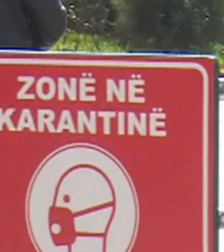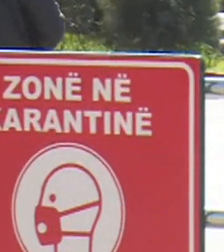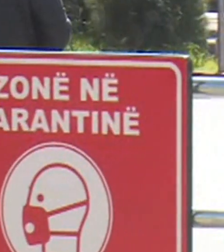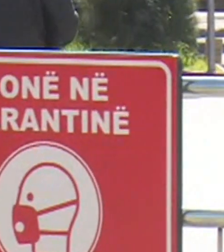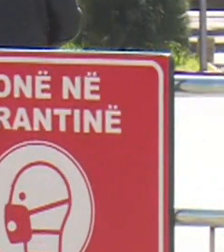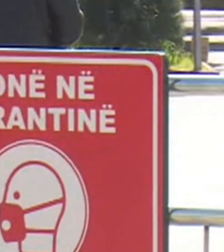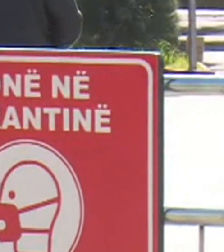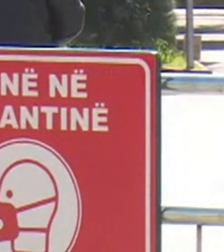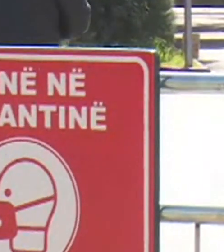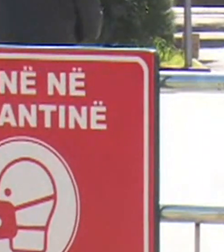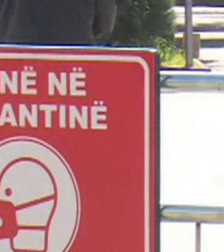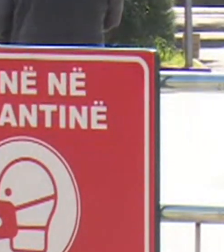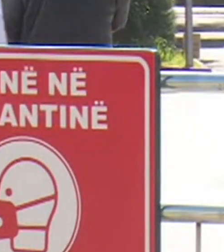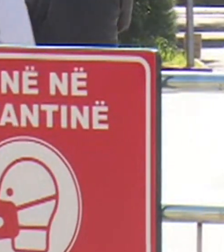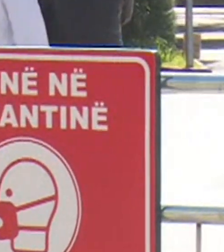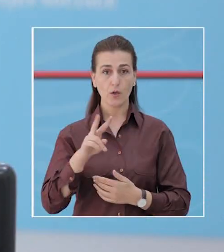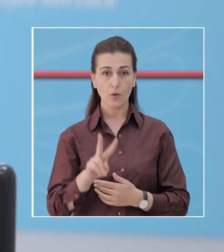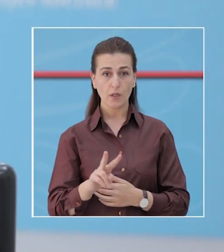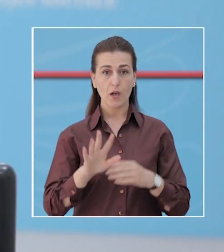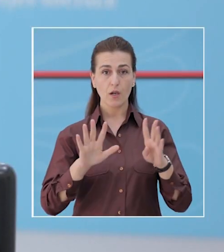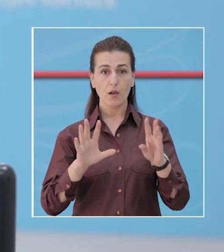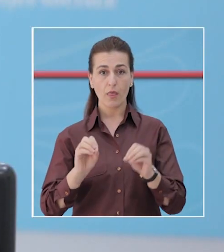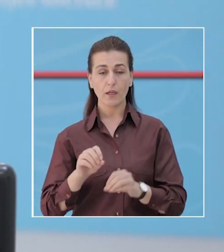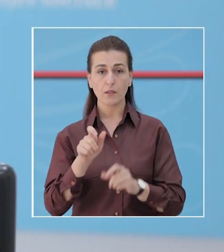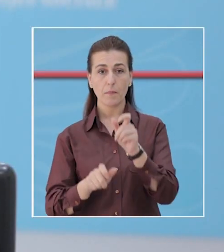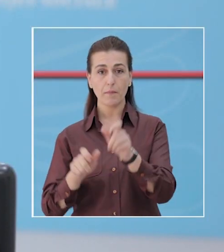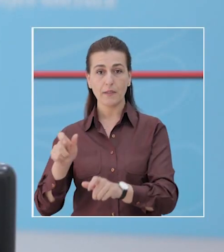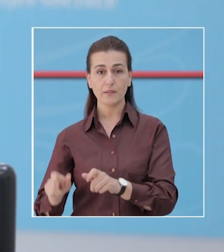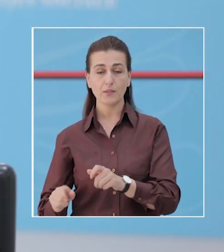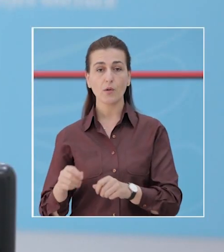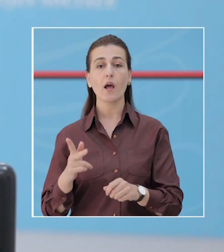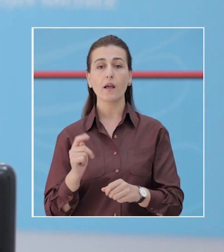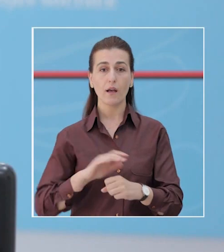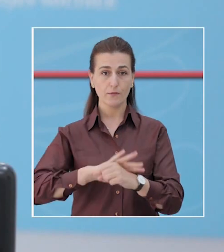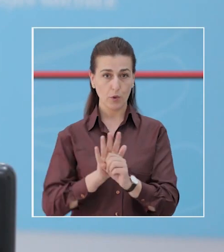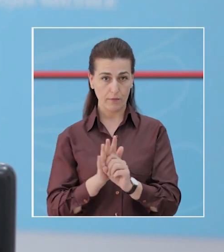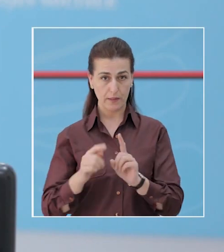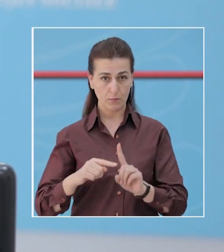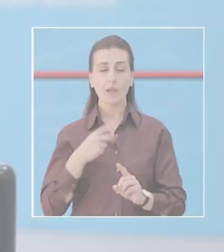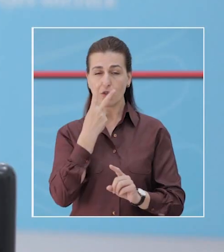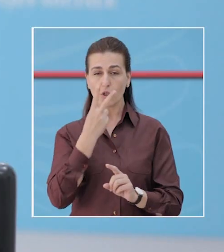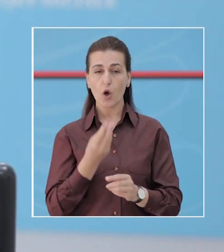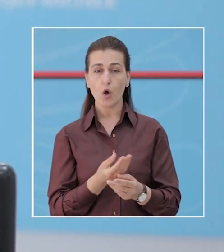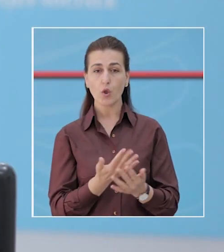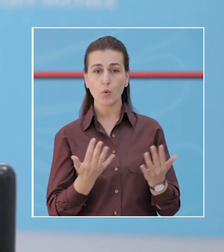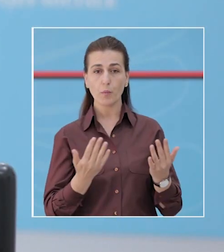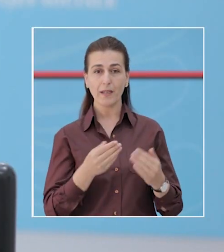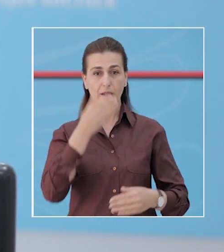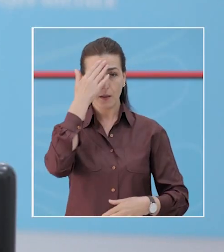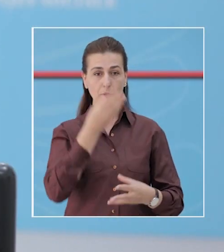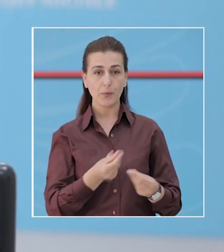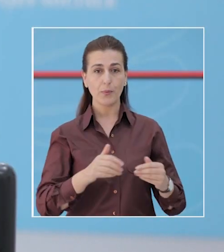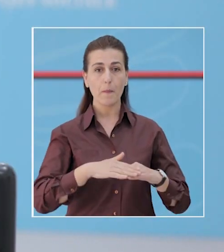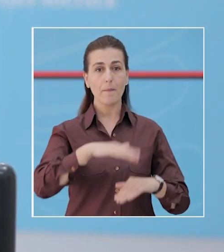është shifra në total. Në fundim tonë, 290 persona vjojnë të jenë aktiv me Covid-19, numri të shëruarve